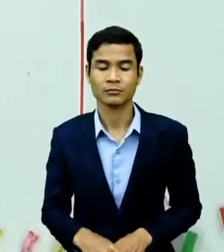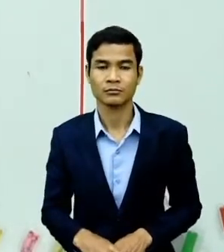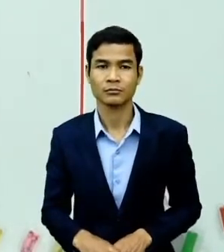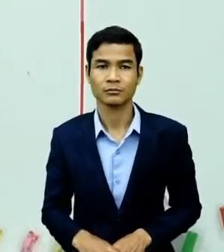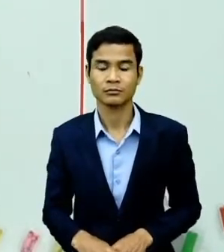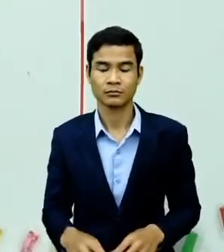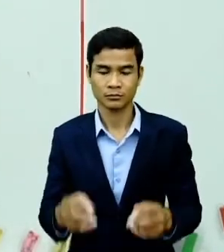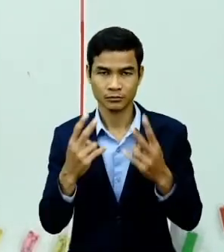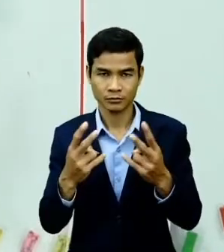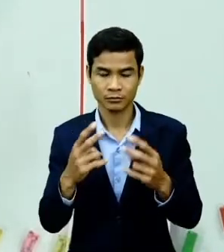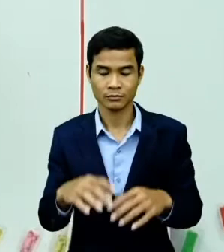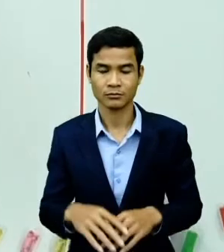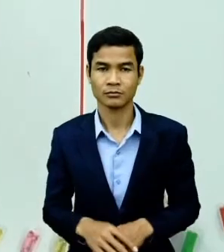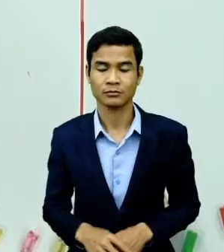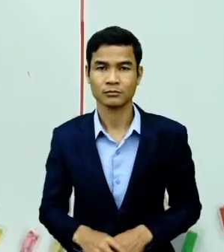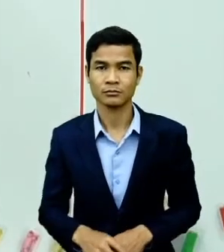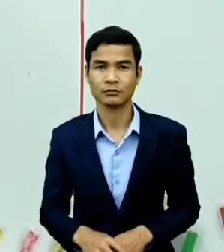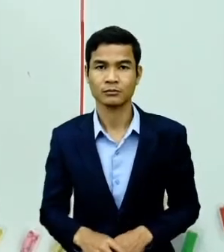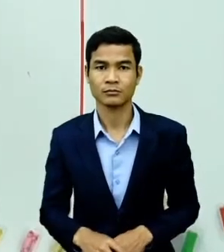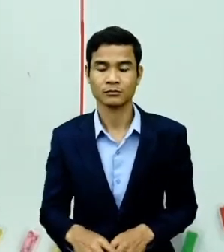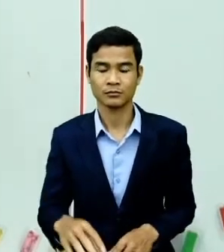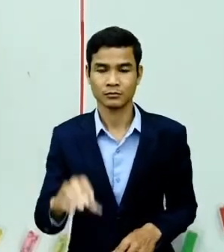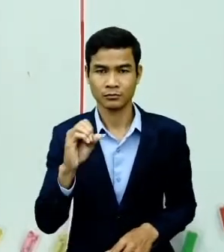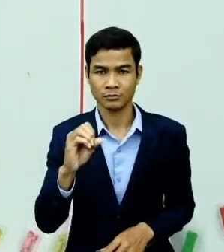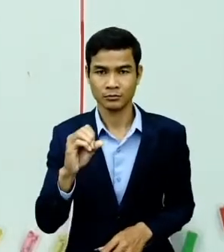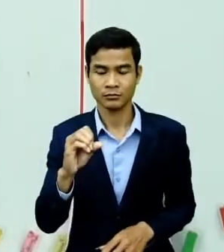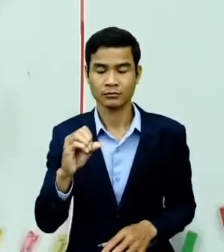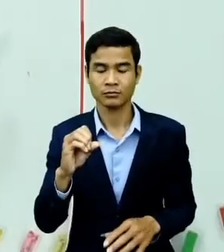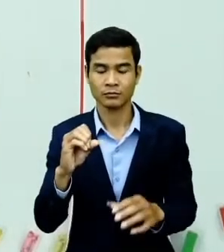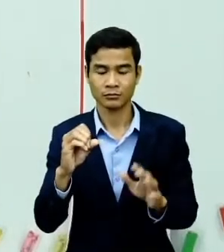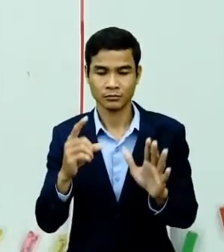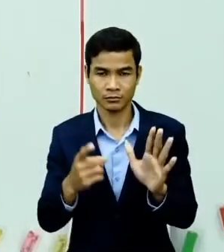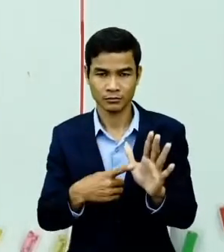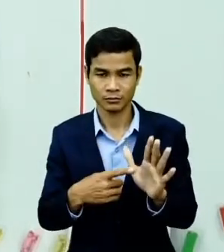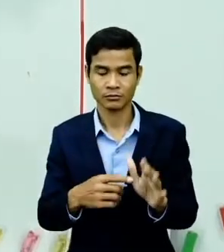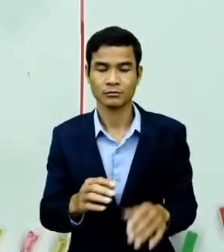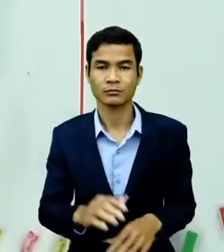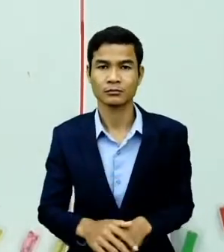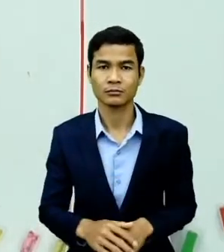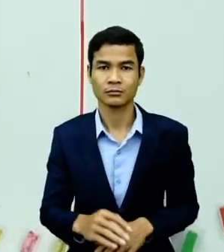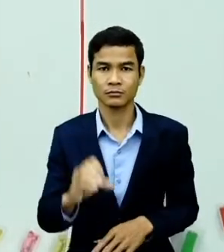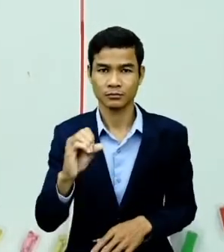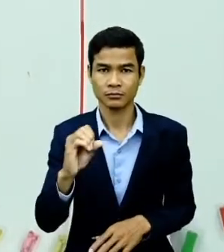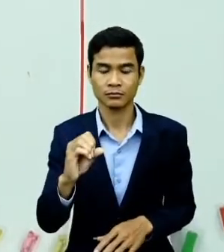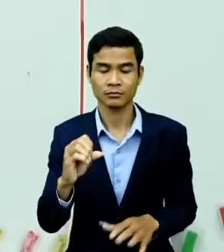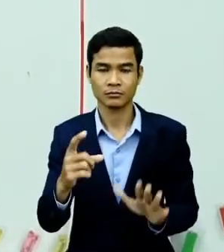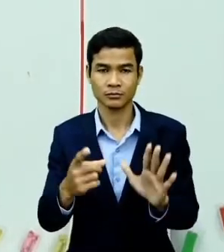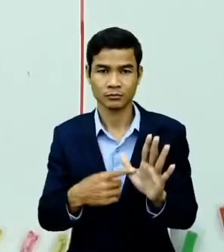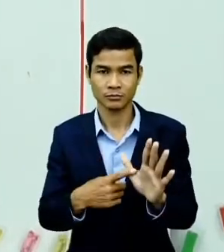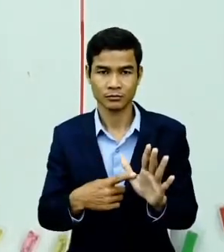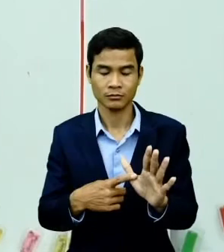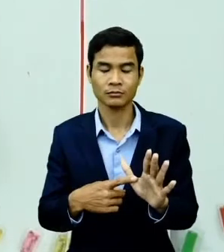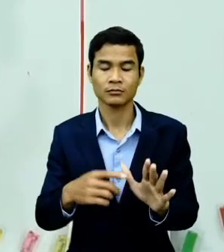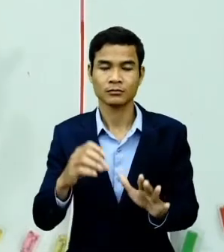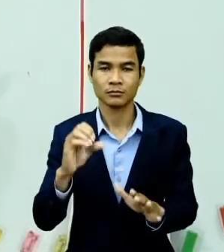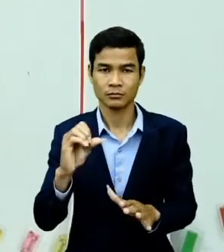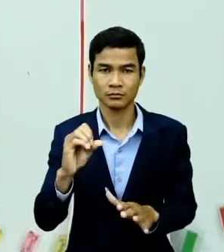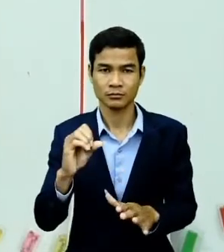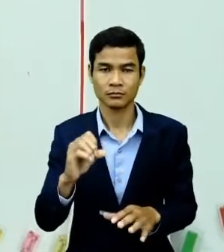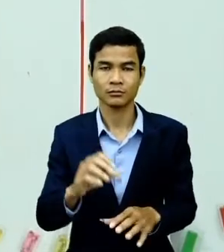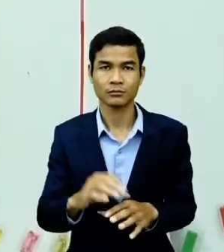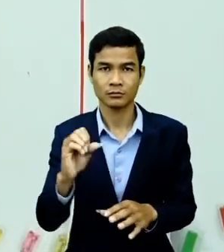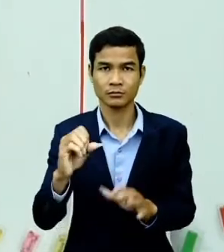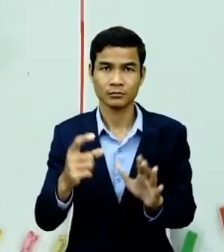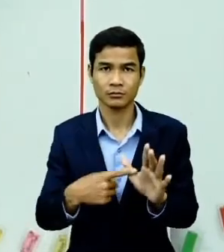ចាផ្ទៀងផ្ទាត់ឡអ៊ីលីឡអ៊ី